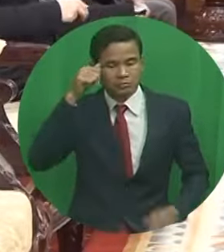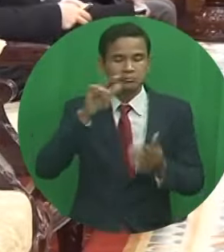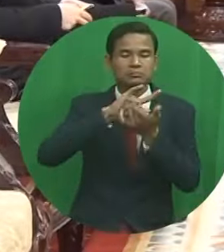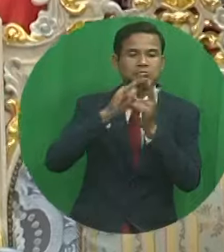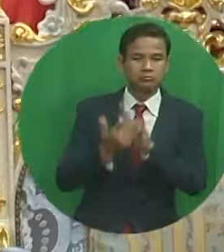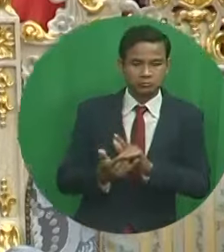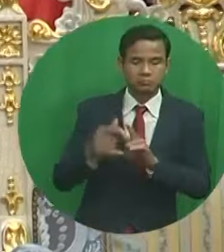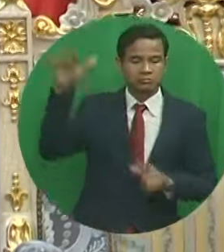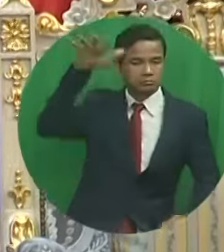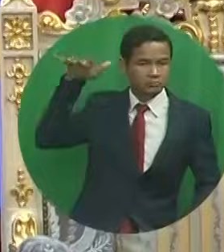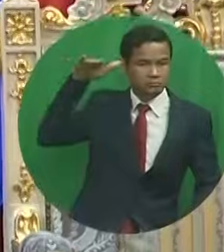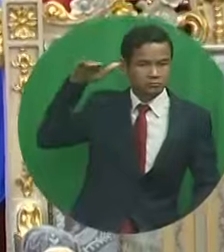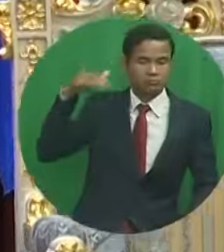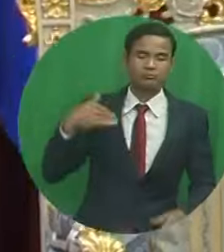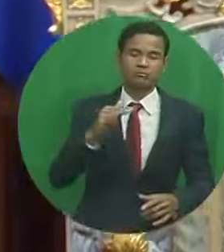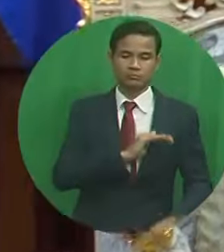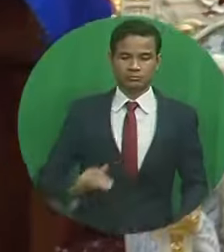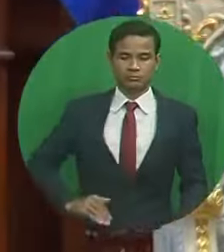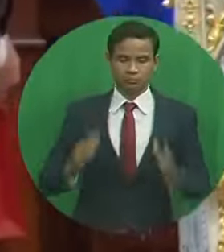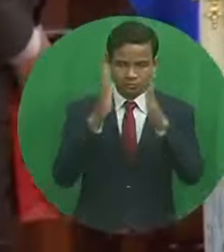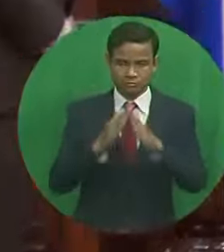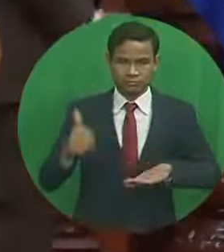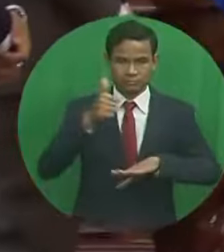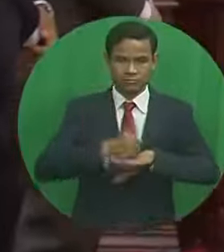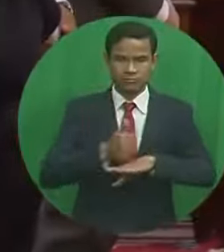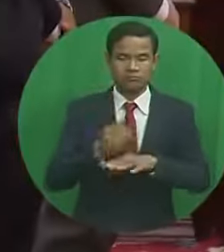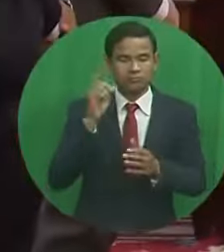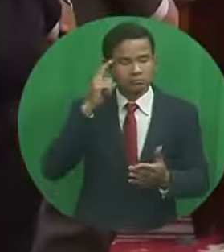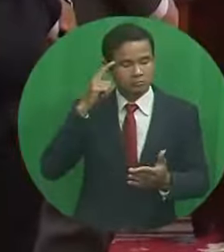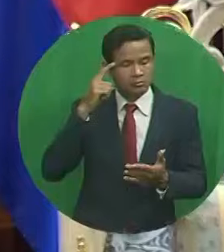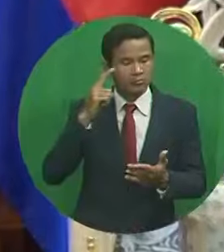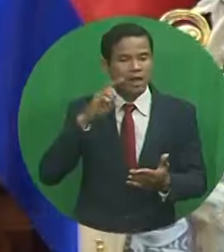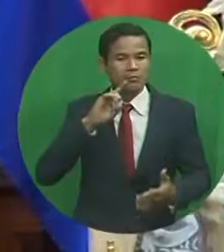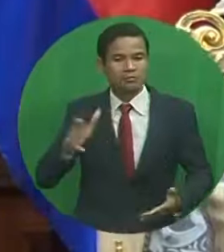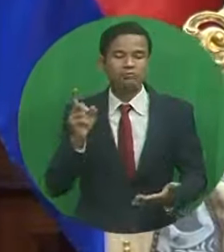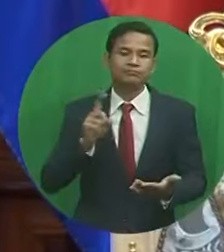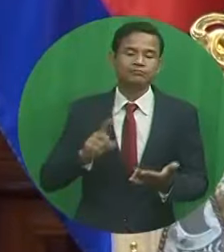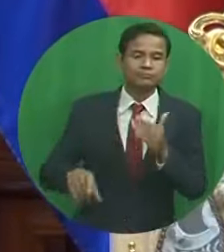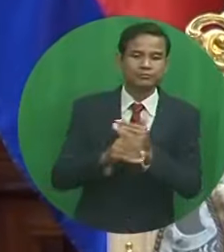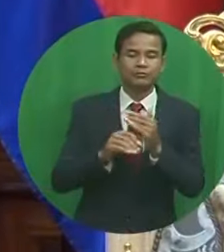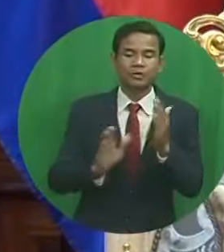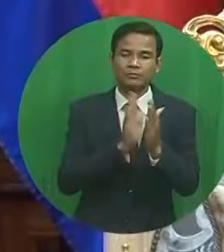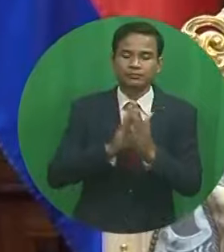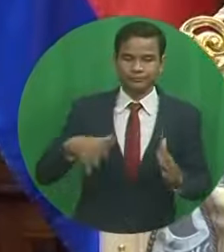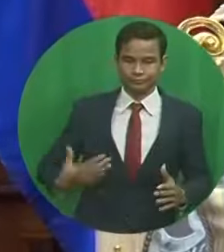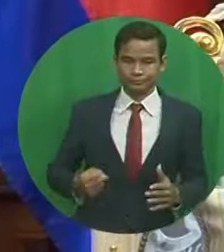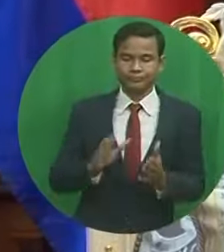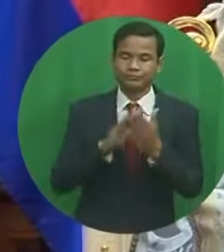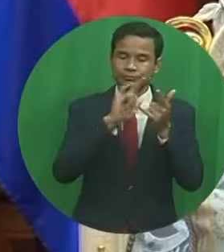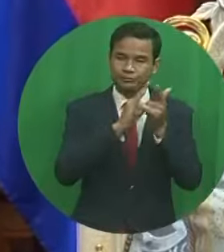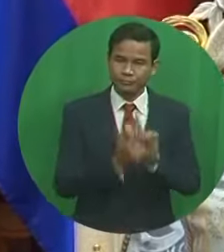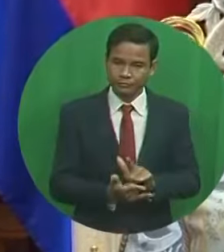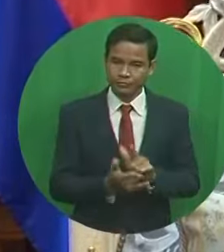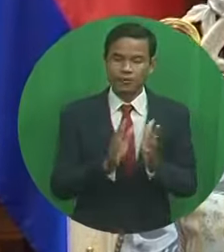ធាតុជាដើមនោះសម្ដេចរដ្ឋសភាធិបតីខុនសូដារីបានគូបញ្ជាក់បន្ថែមថាប្រទេសកម្ពុជាបានប្រែក្លាយពីប្រទេ